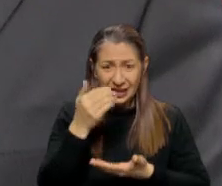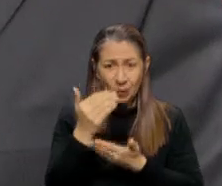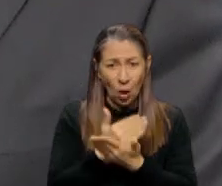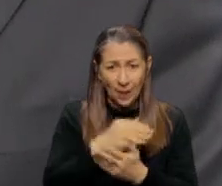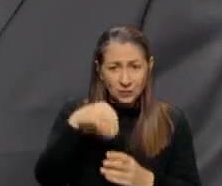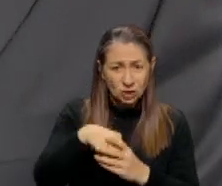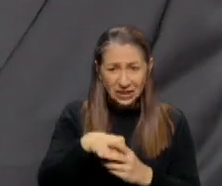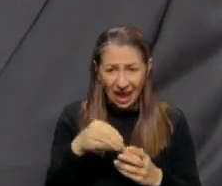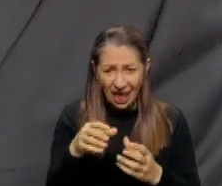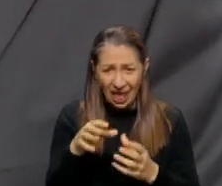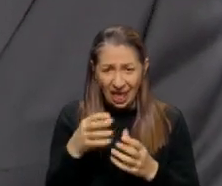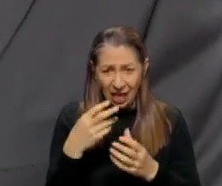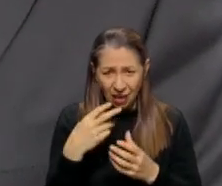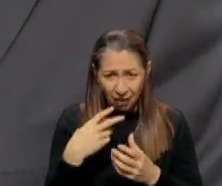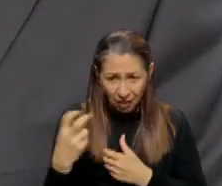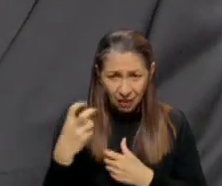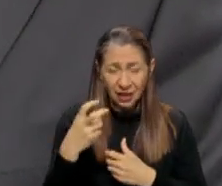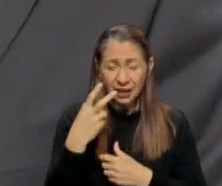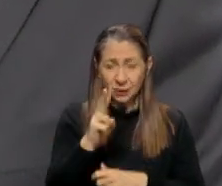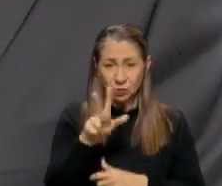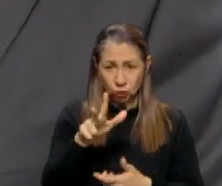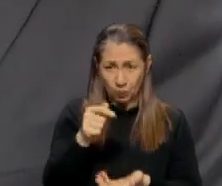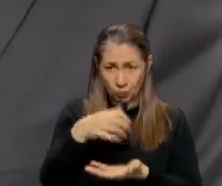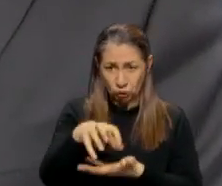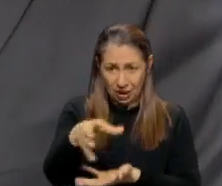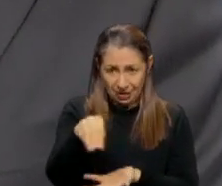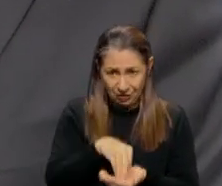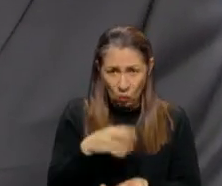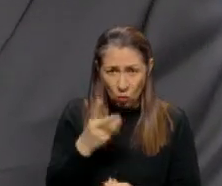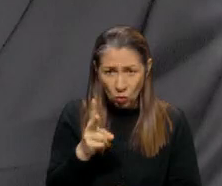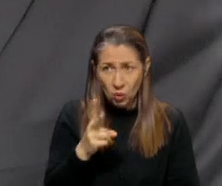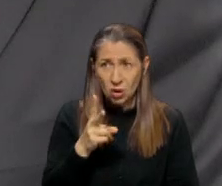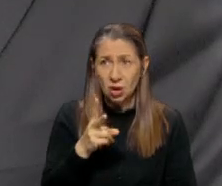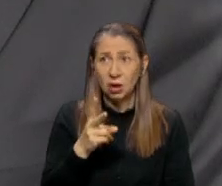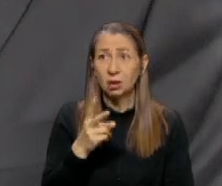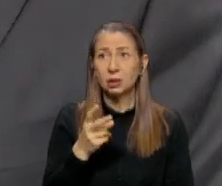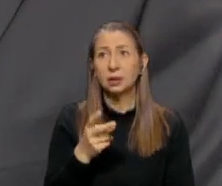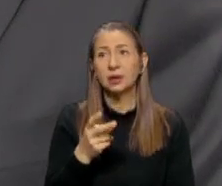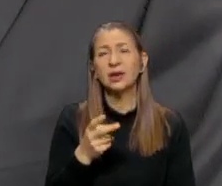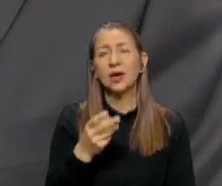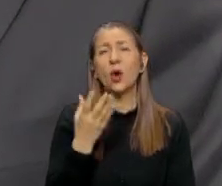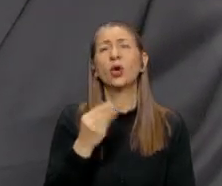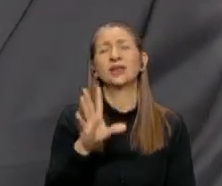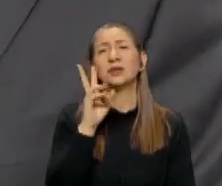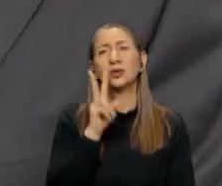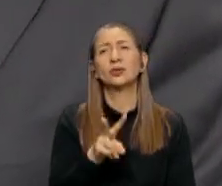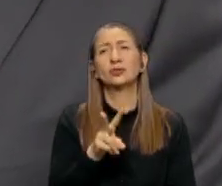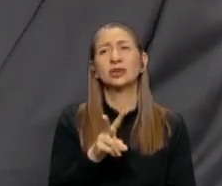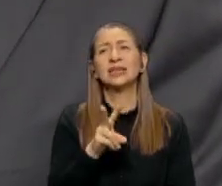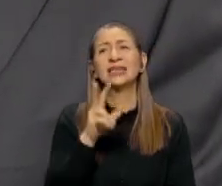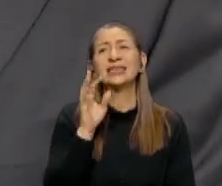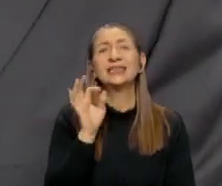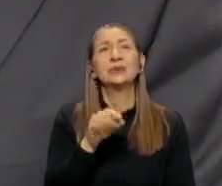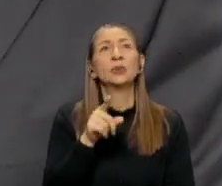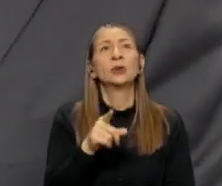programından işte alınır mı 2023'ün bütçesi de pay ayrılır mı diye ayrılmadığını Gördük şimdi